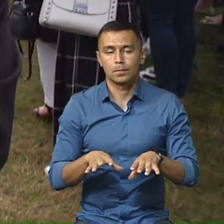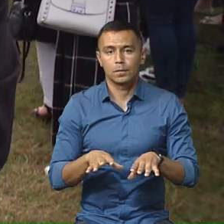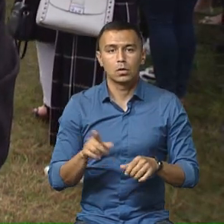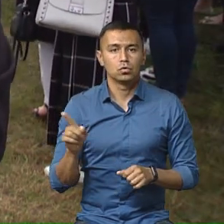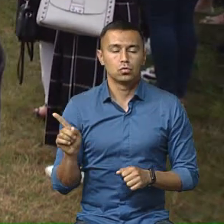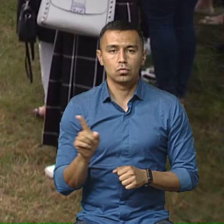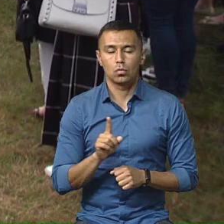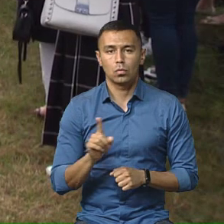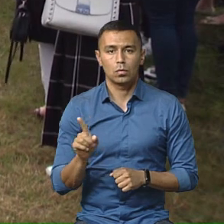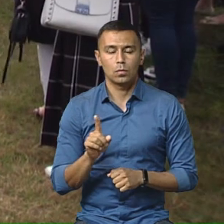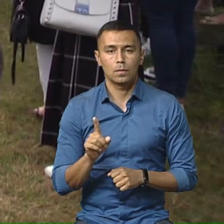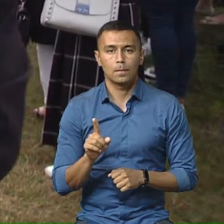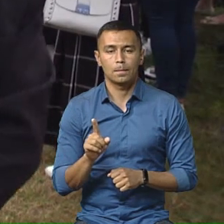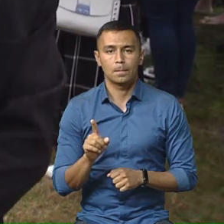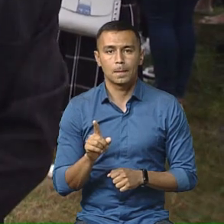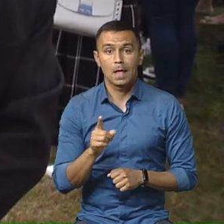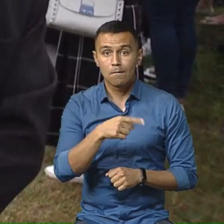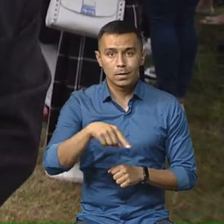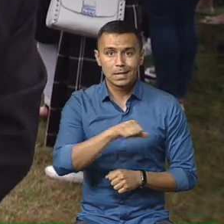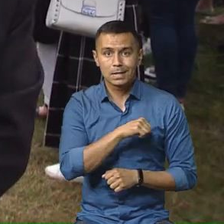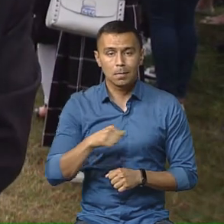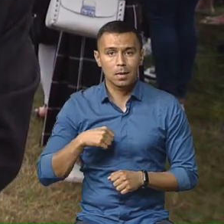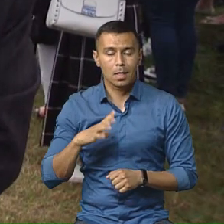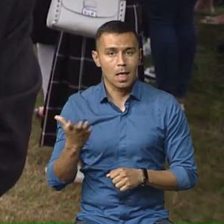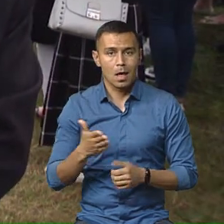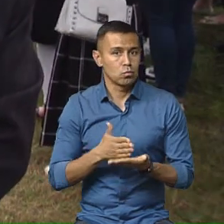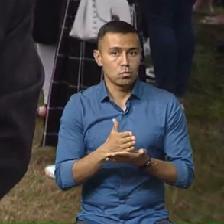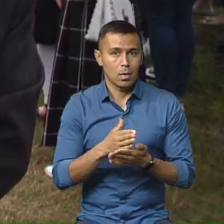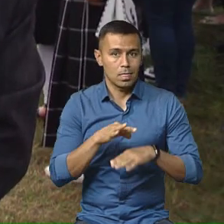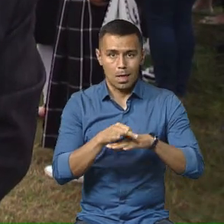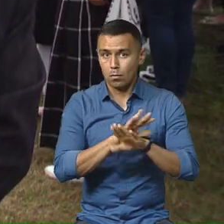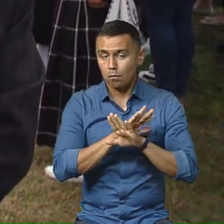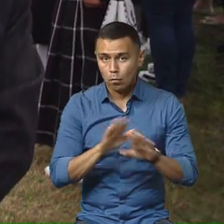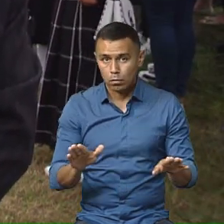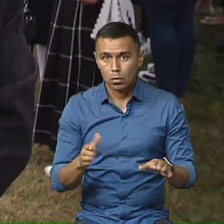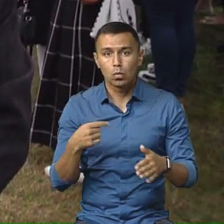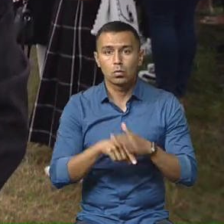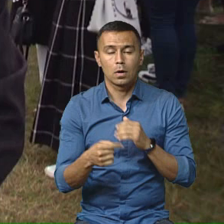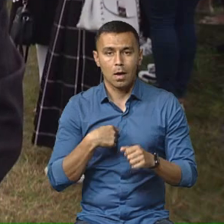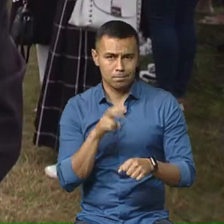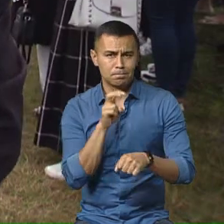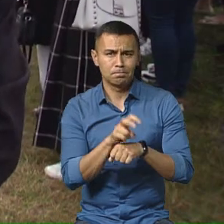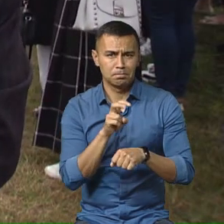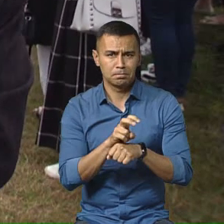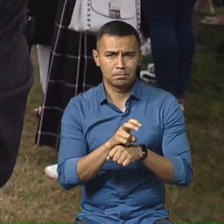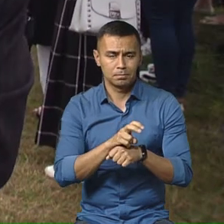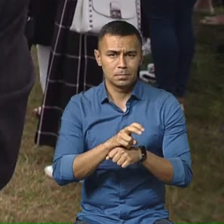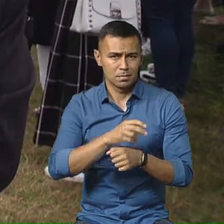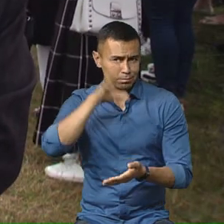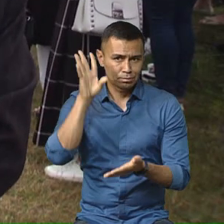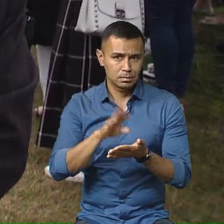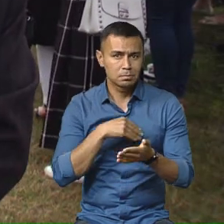що і вони і самі не відправляють службу, тому що я навідуюся і я весь